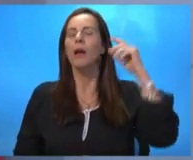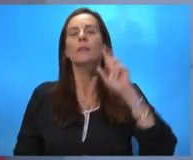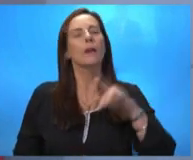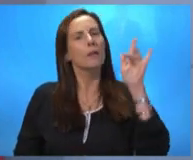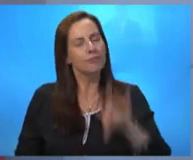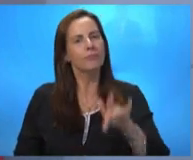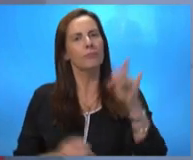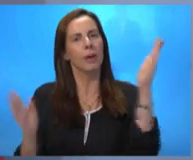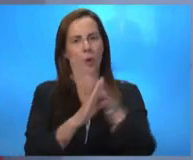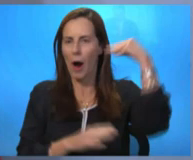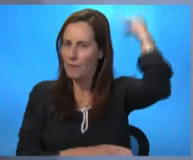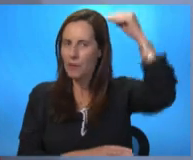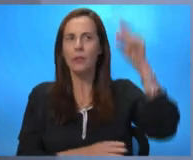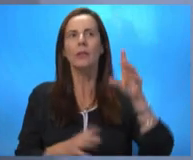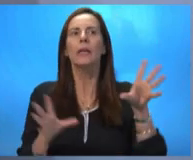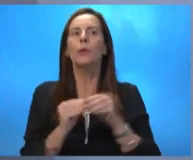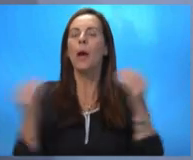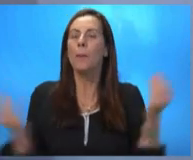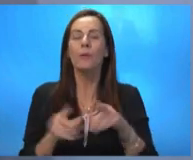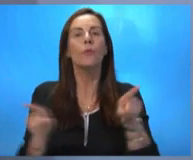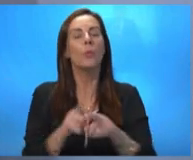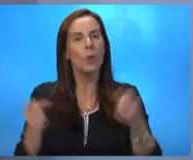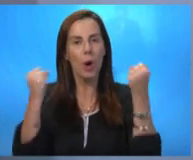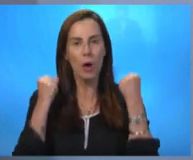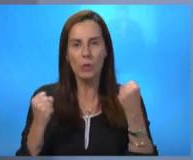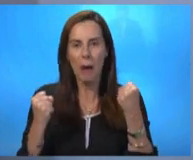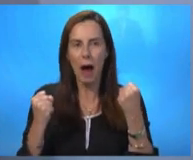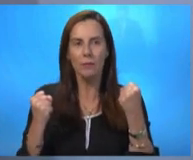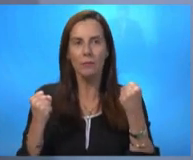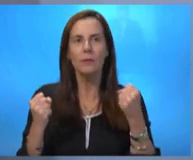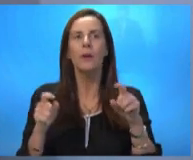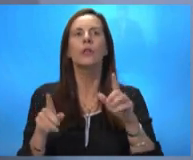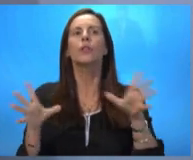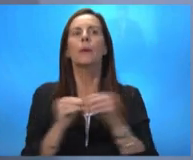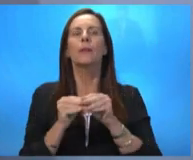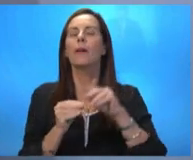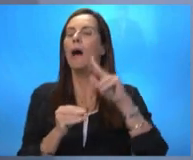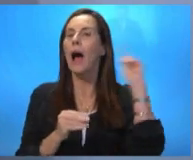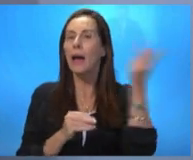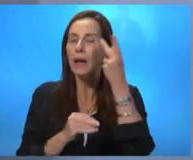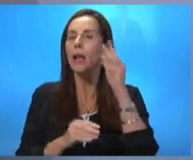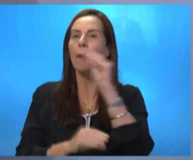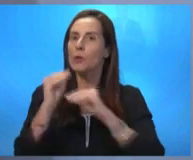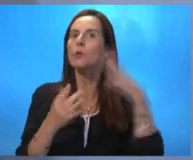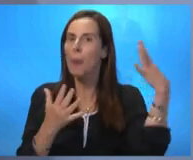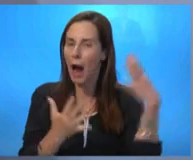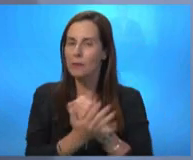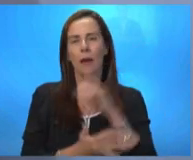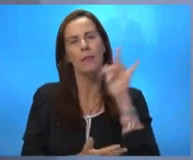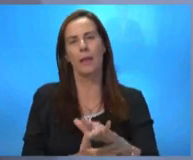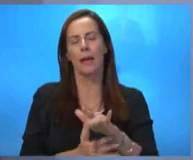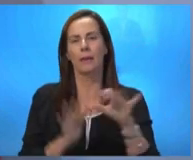fought with the same tools and the same vigor the international community uses successfully against